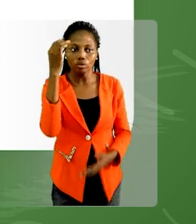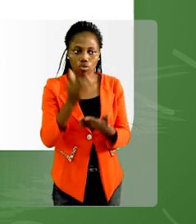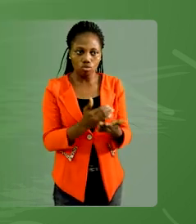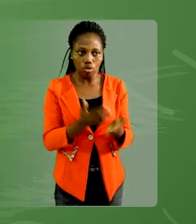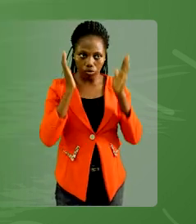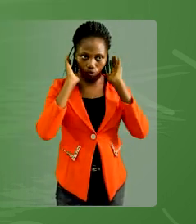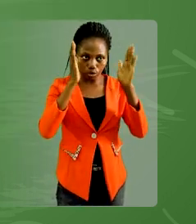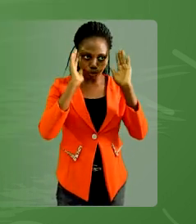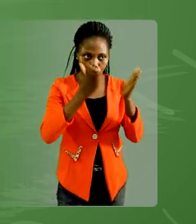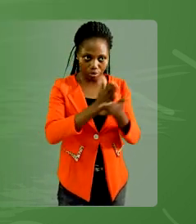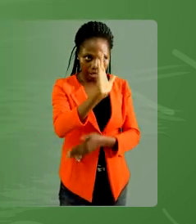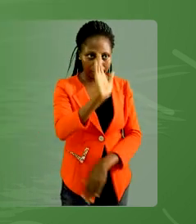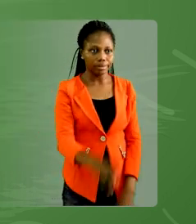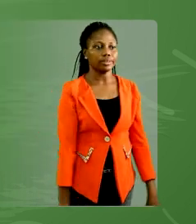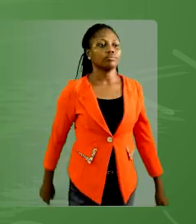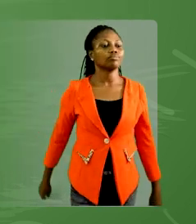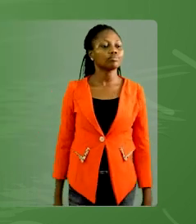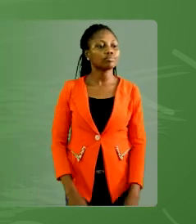la notion.